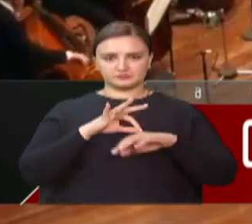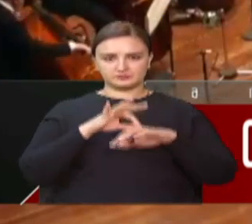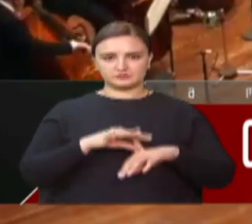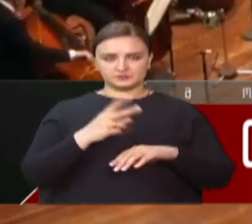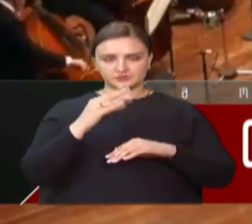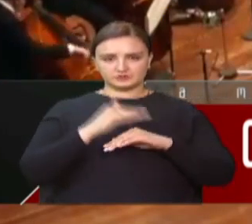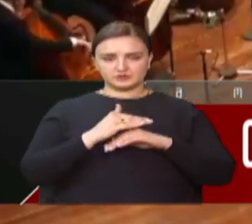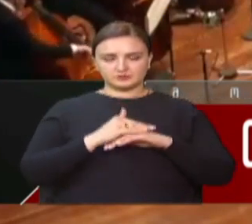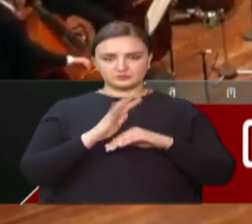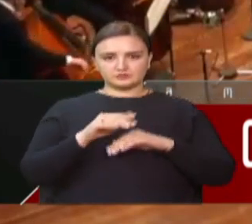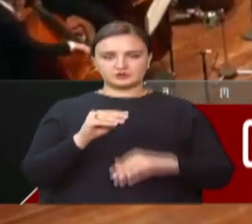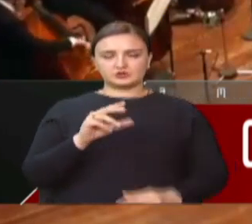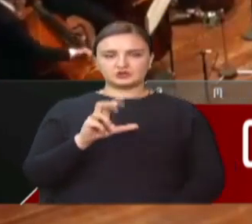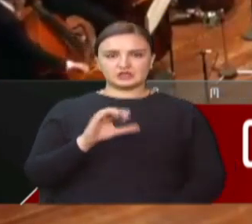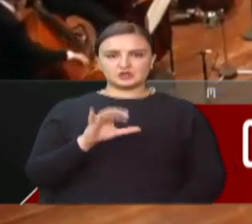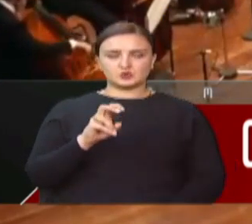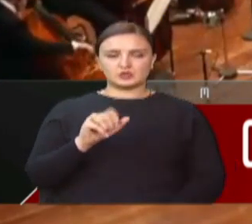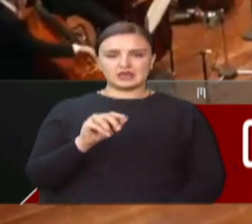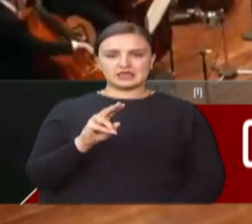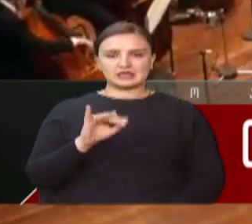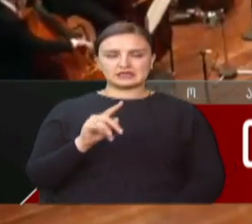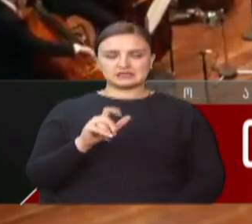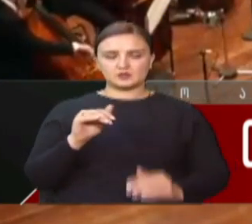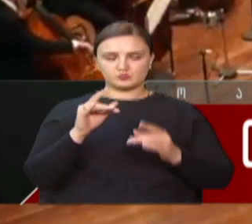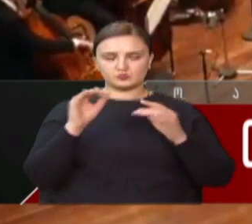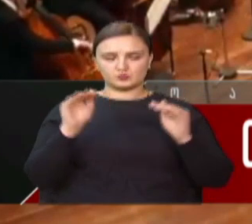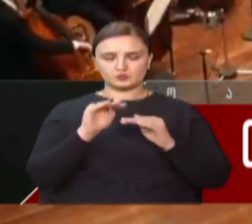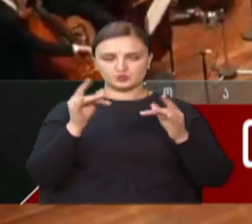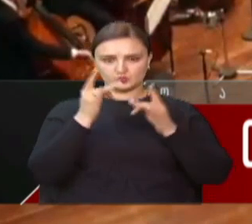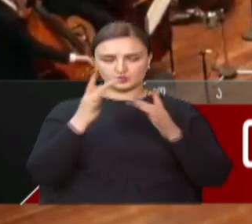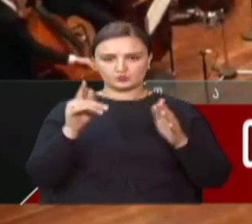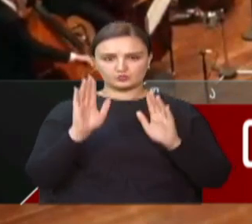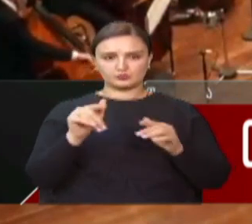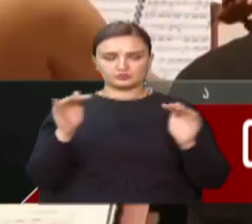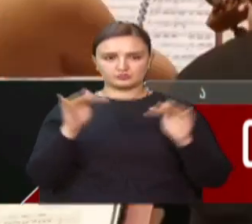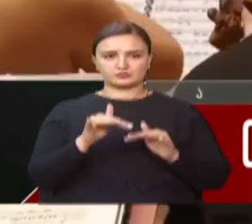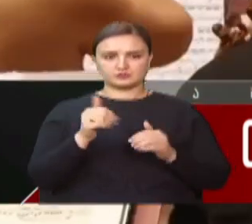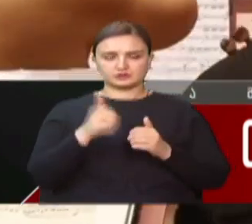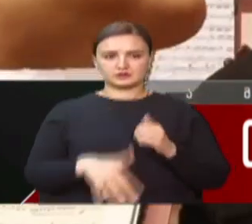ორ საღამოს კი ჯანსუღ კახიძის მუსიკალურ კულტურული ცენტრი უმასპინძლებს.